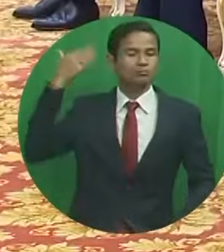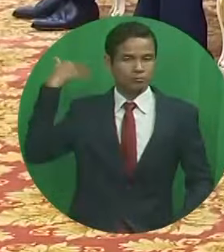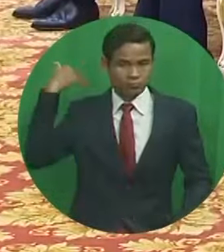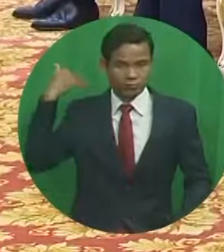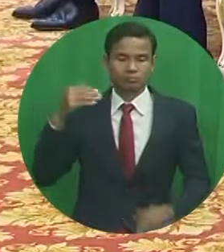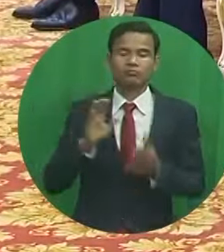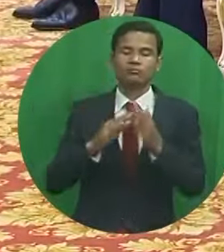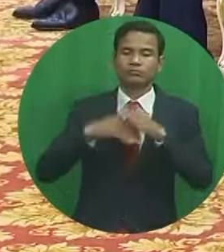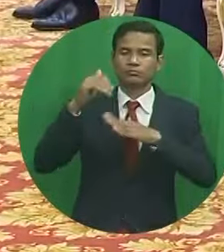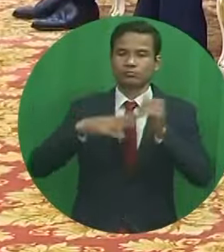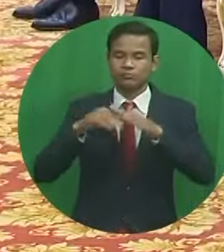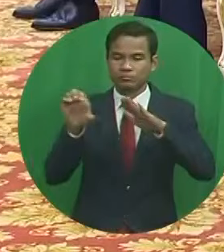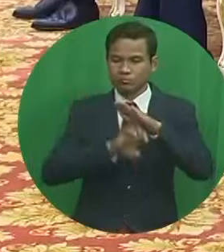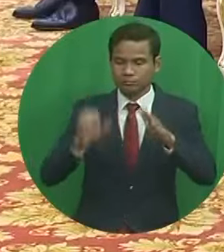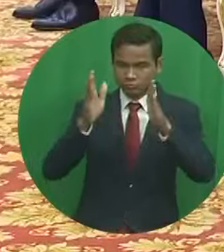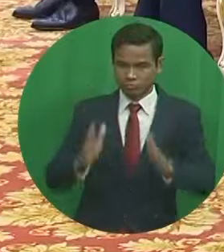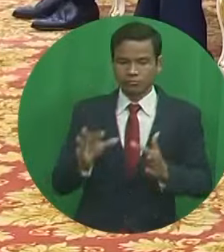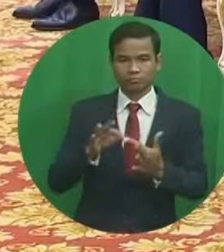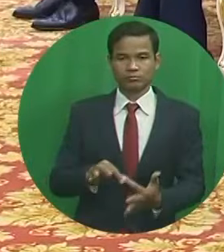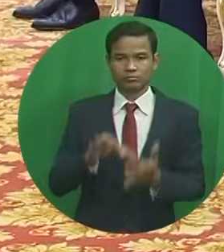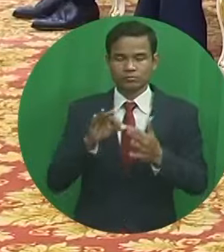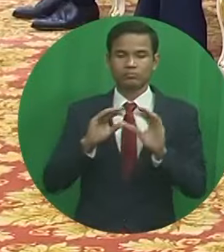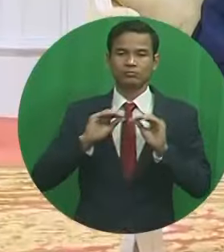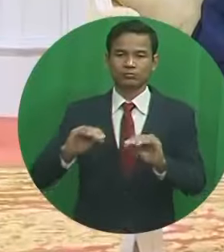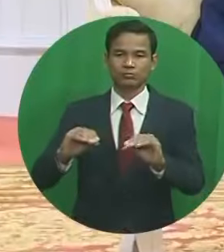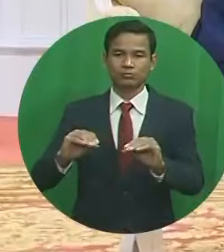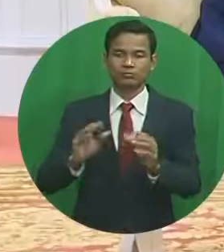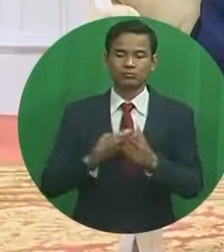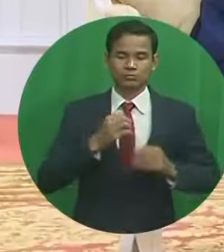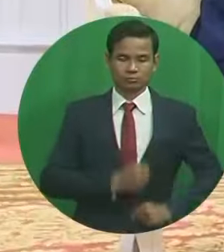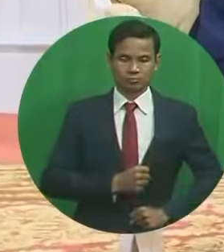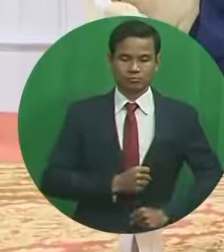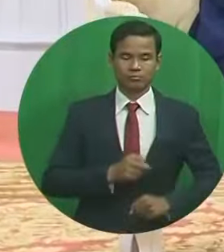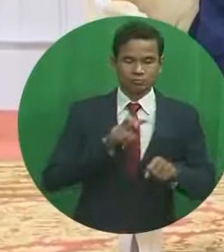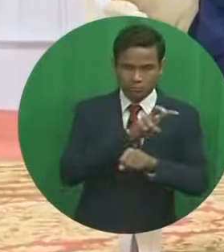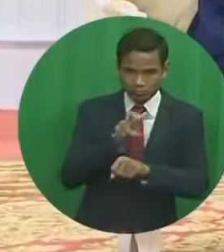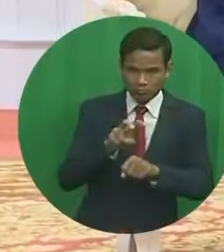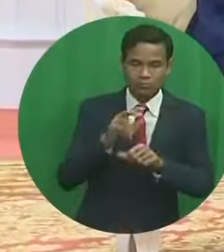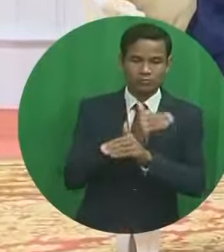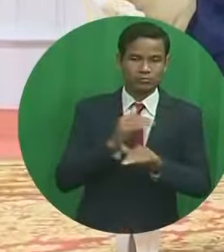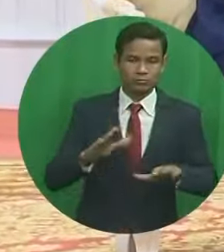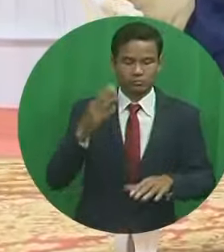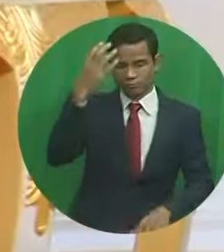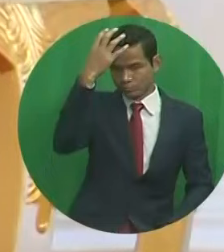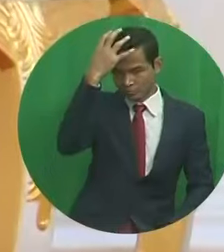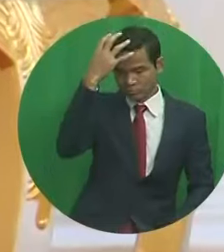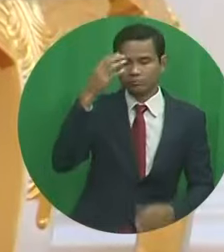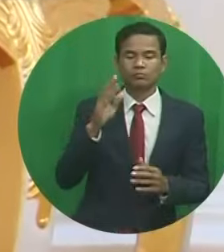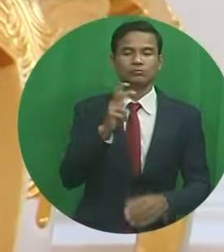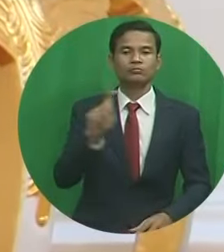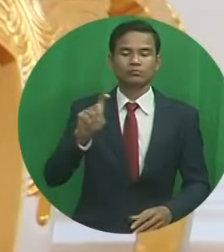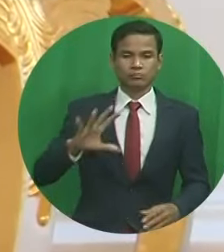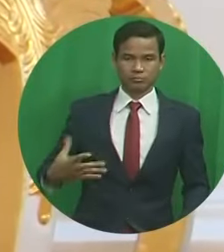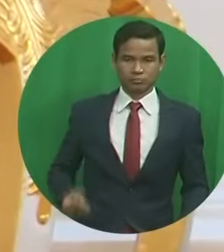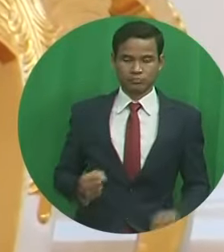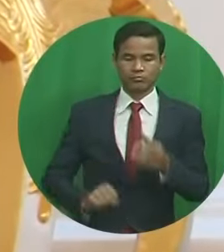កការកសាងធនធានមនុស្សជាពិសេសការបណ្ដុះបណ្ដាលដល់កងកម្លាំងរក្សាសន្តិភាពមូខៀវរបស់កម្ពុជានិ